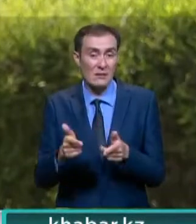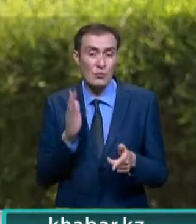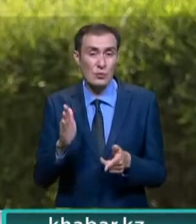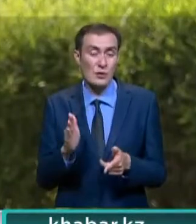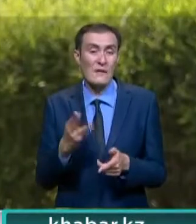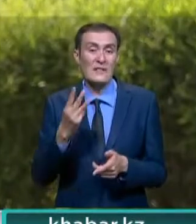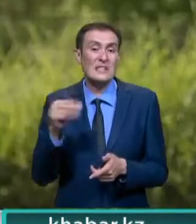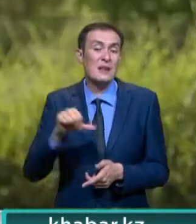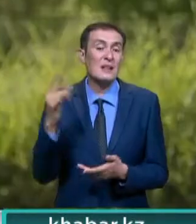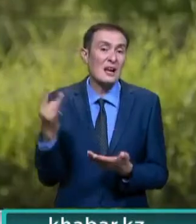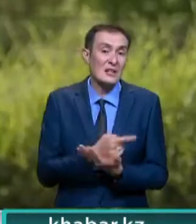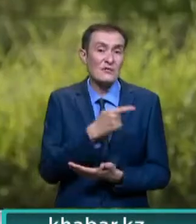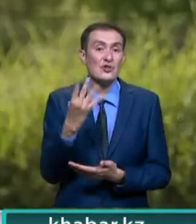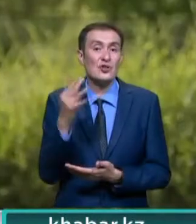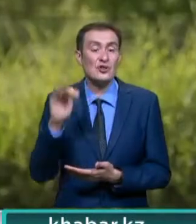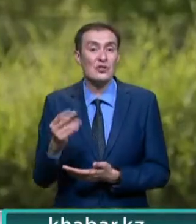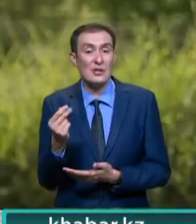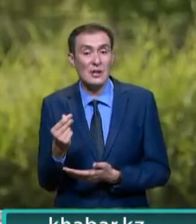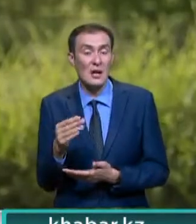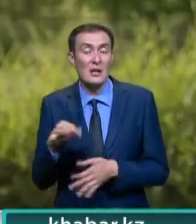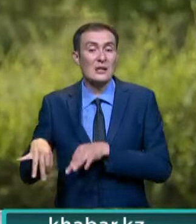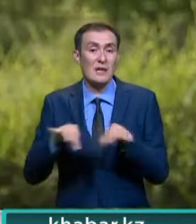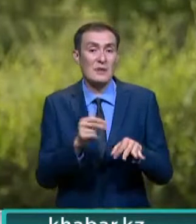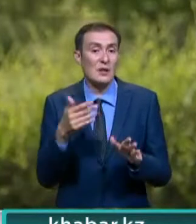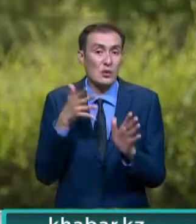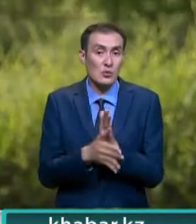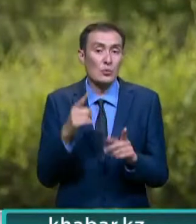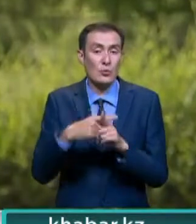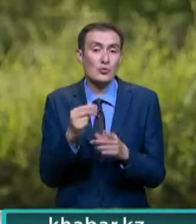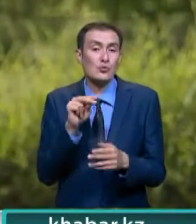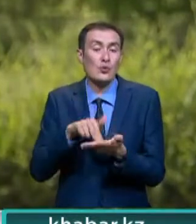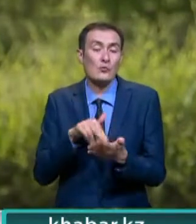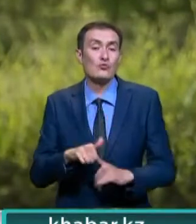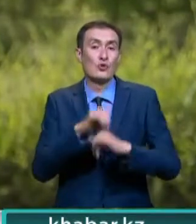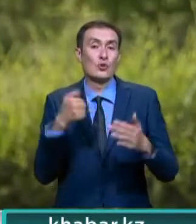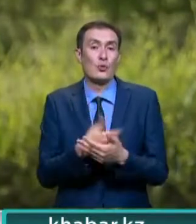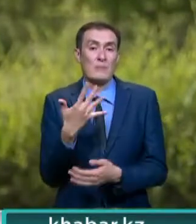обойдется 3,5-4 тысячи тенге. С транспортными расходами стоимость увеличивается до